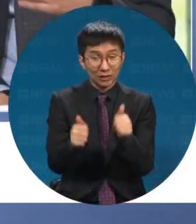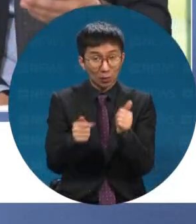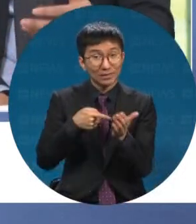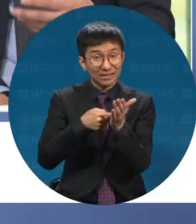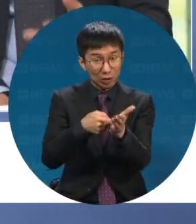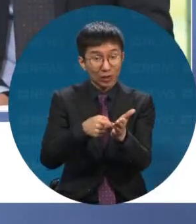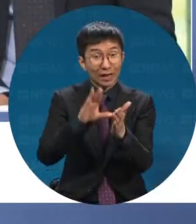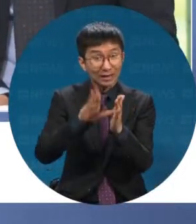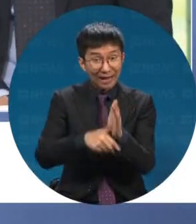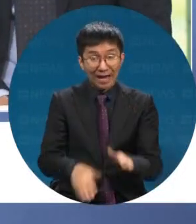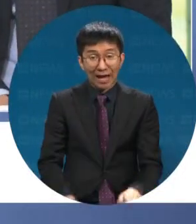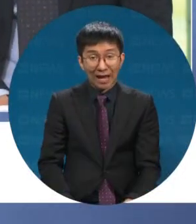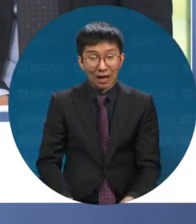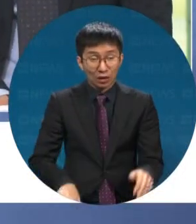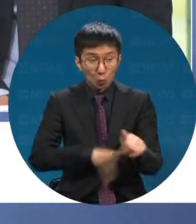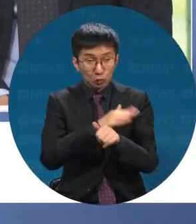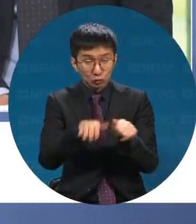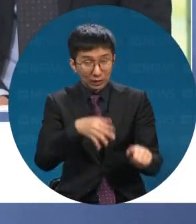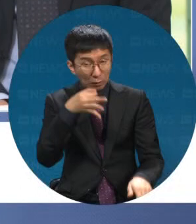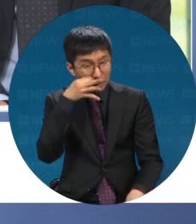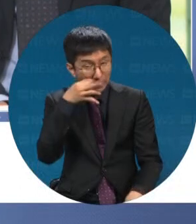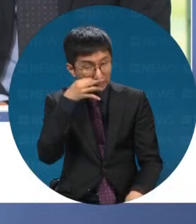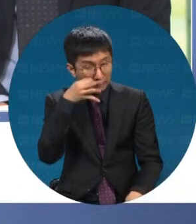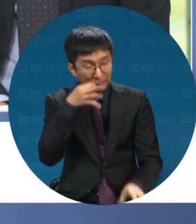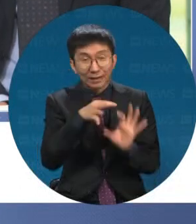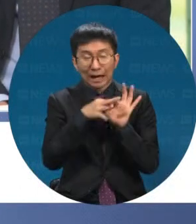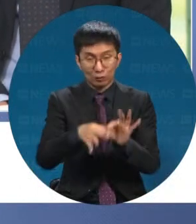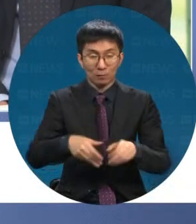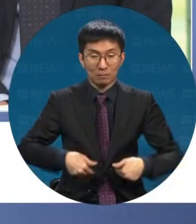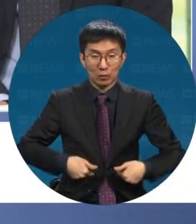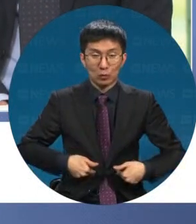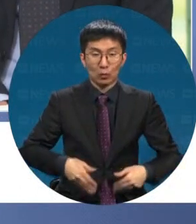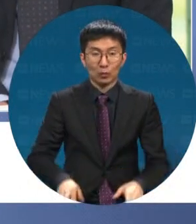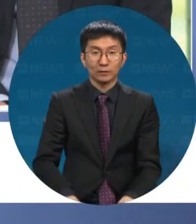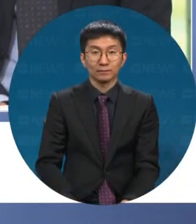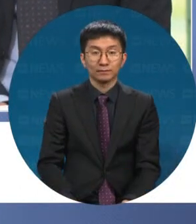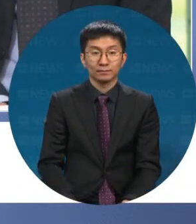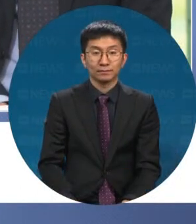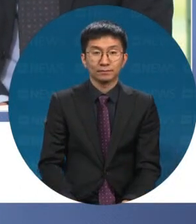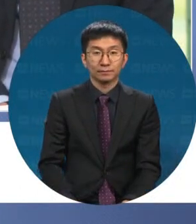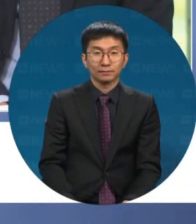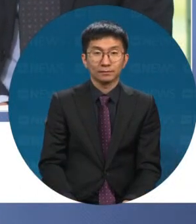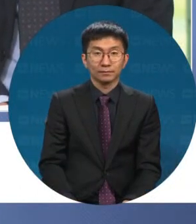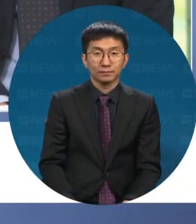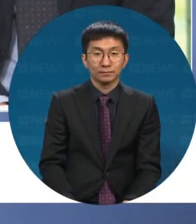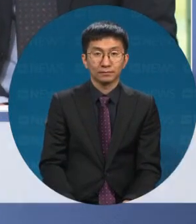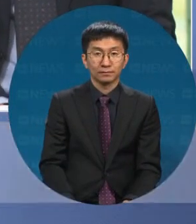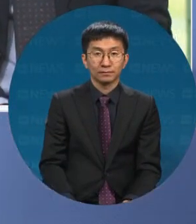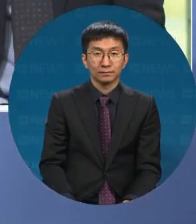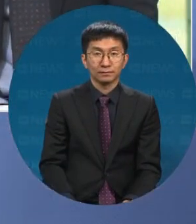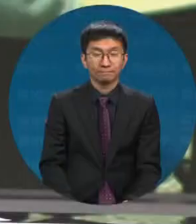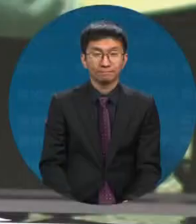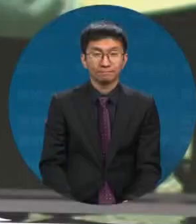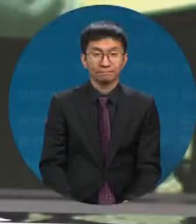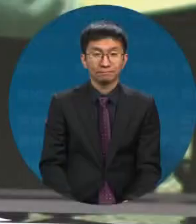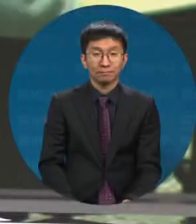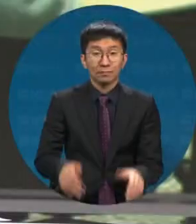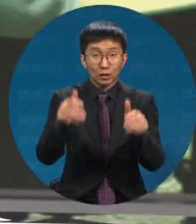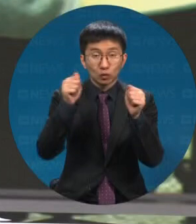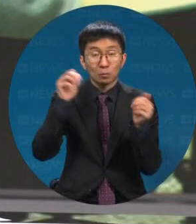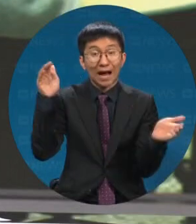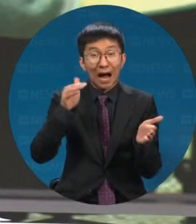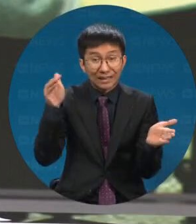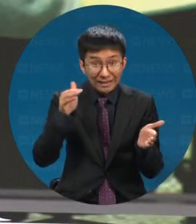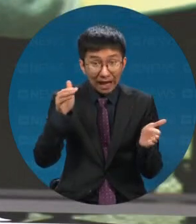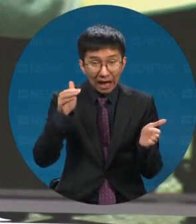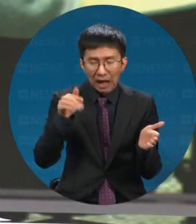전반적인 추세라든가 트렌드를 계속해서 지켜봐야 되는 그런 과제가 남아있다라고 말씀드릴 수 있겠습니다. 네, 졸업생들의